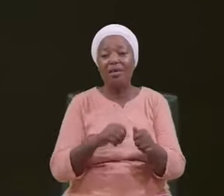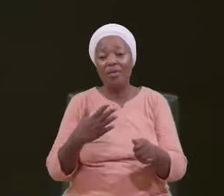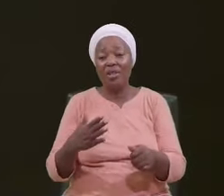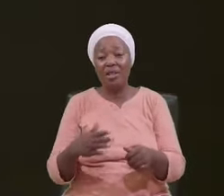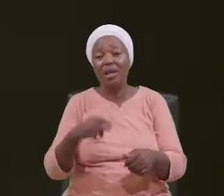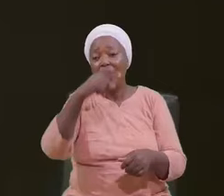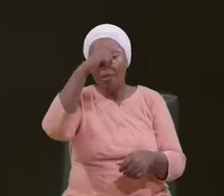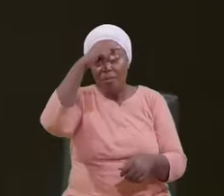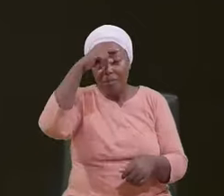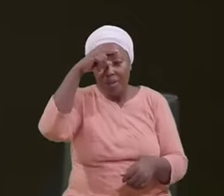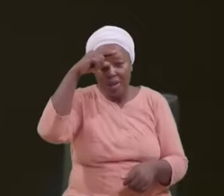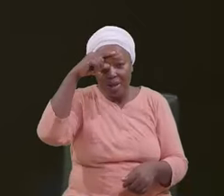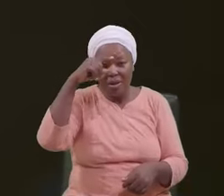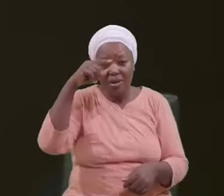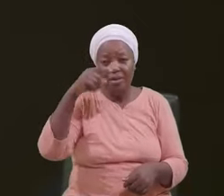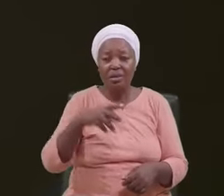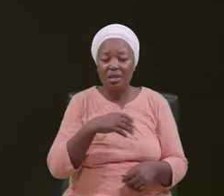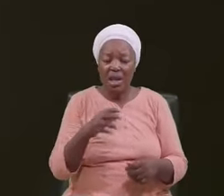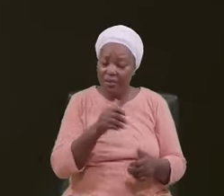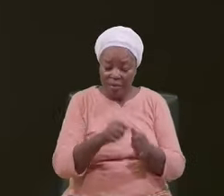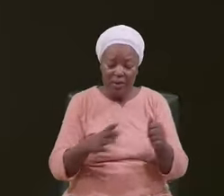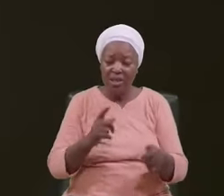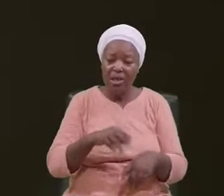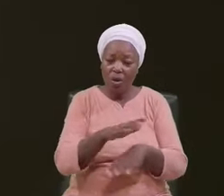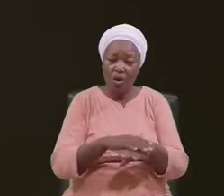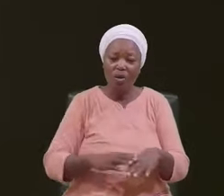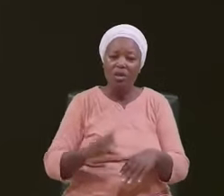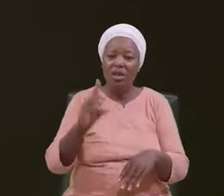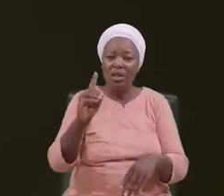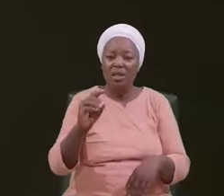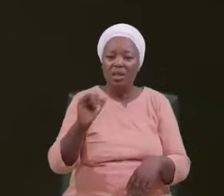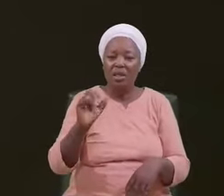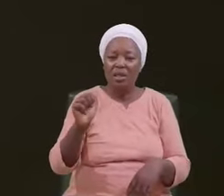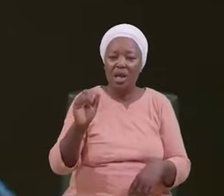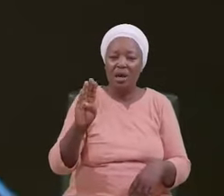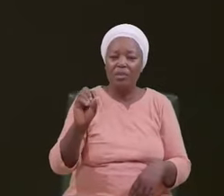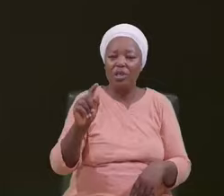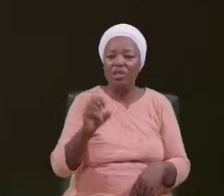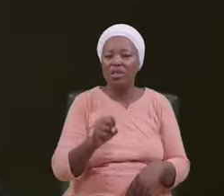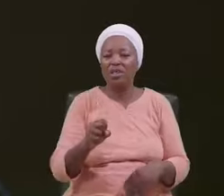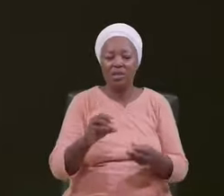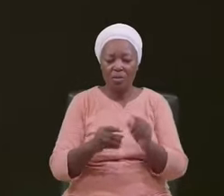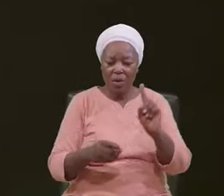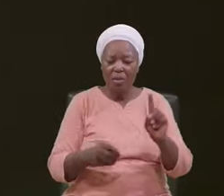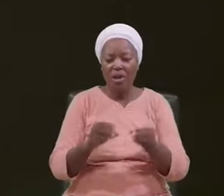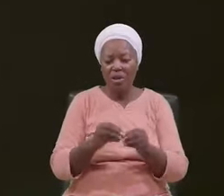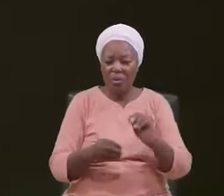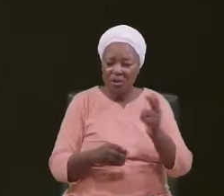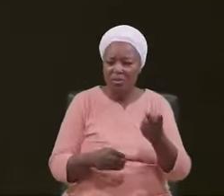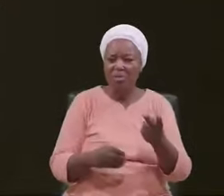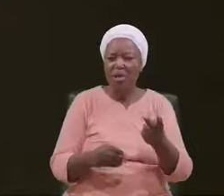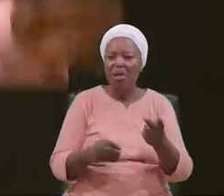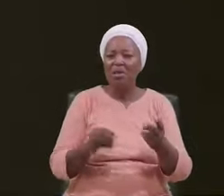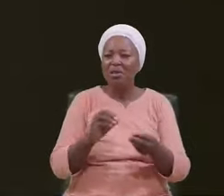tout ce qu'on appelle le diabète. Numéro 1, diabète type A, type B, type 1, type